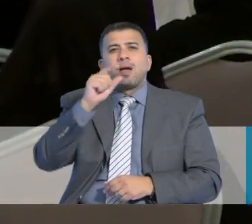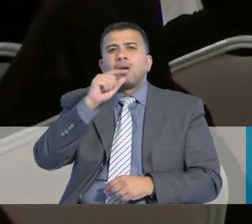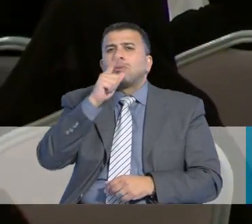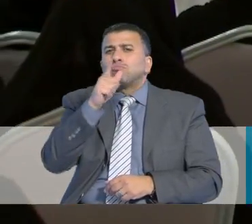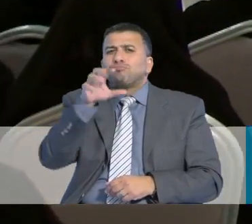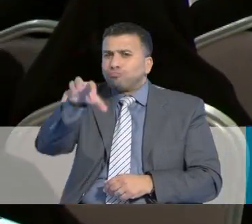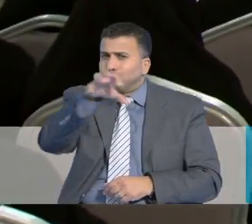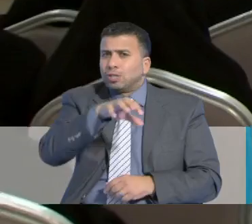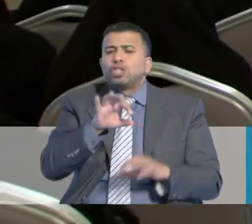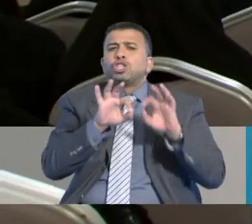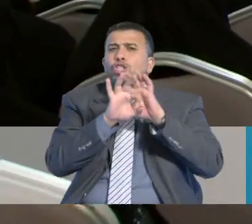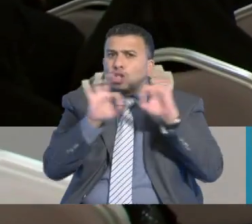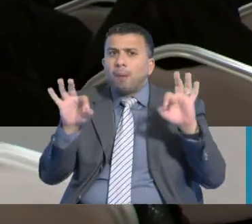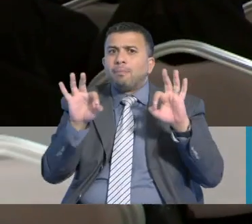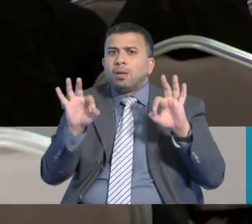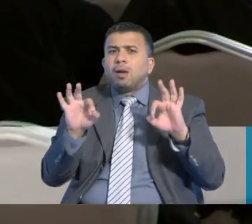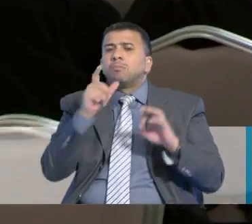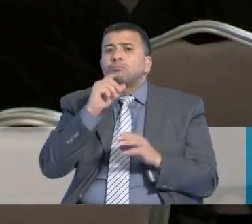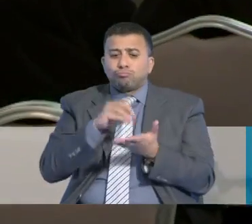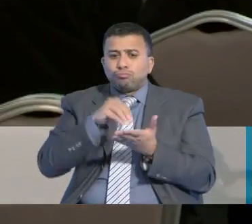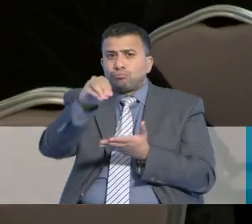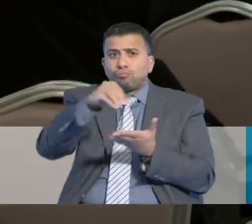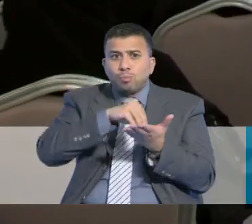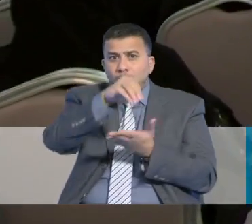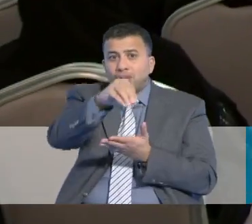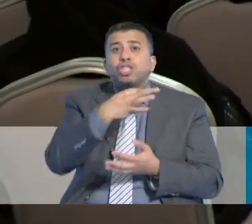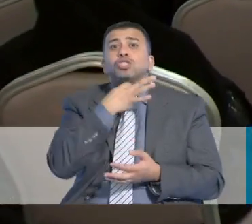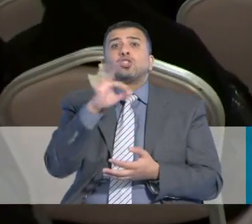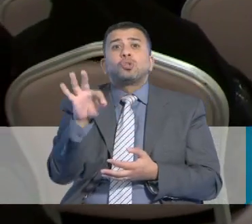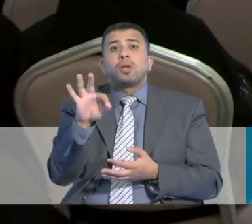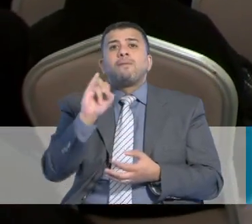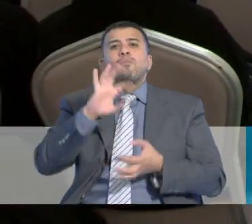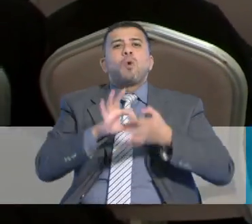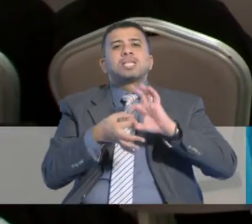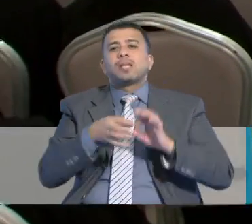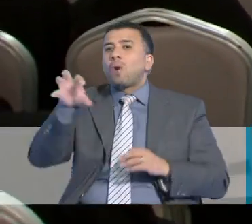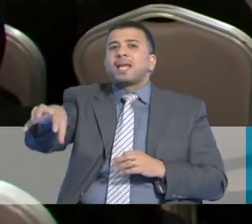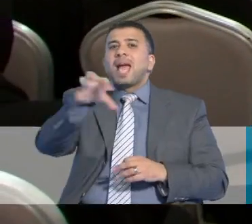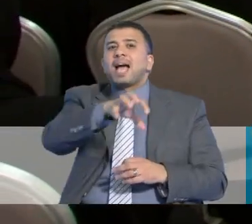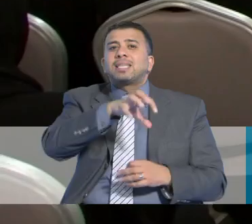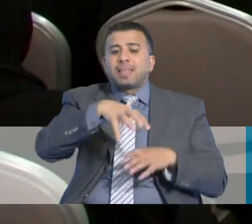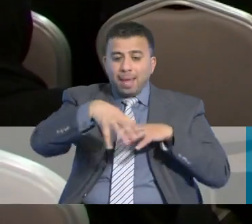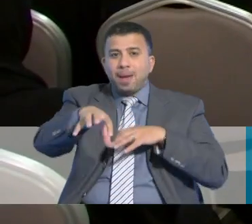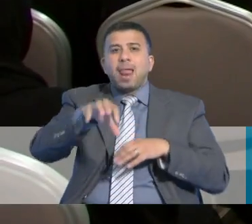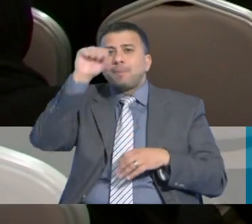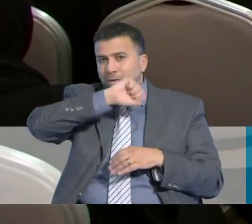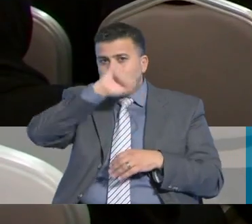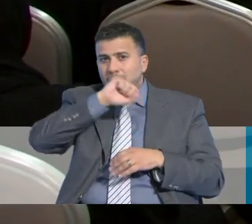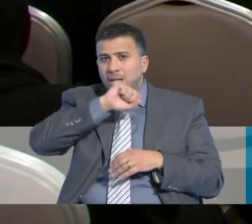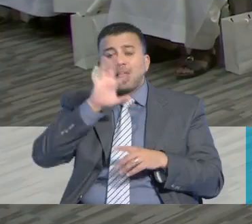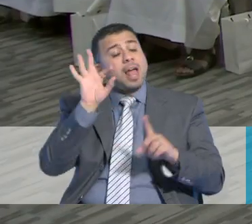والشرقية لضمان شمولية جميع المعينين الجدد في كافة المؤسسات والجهات التابعة